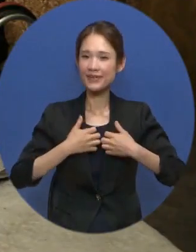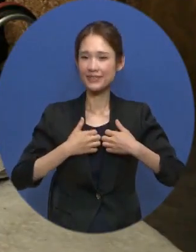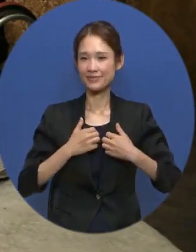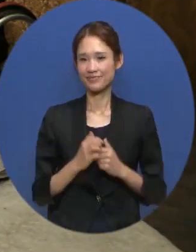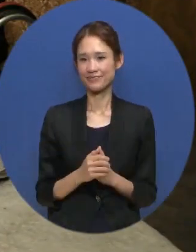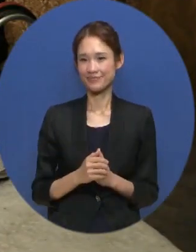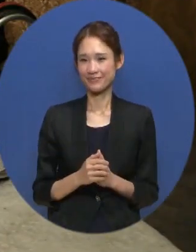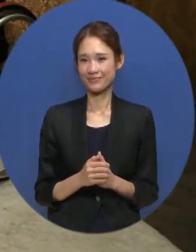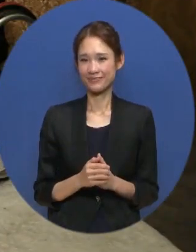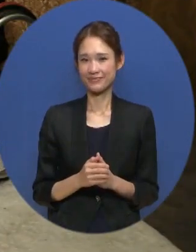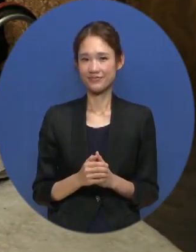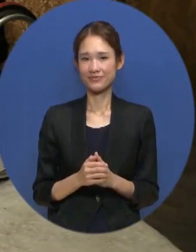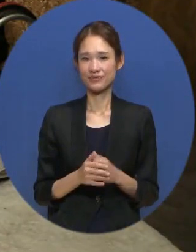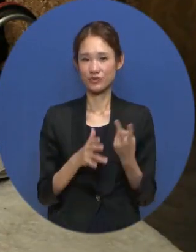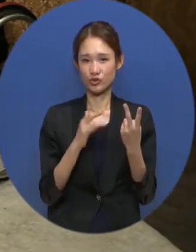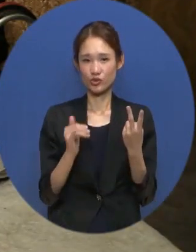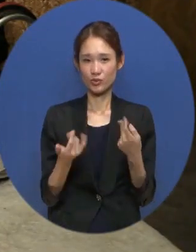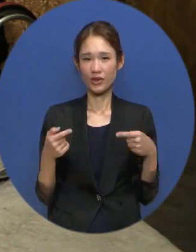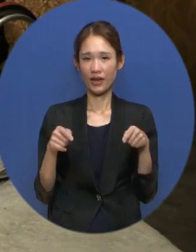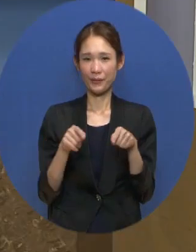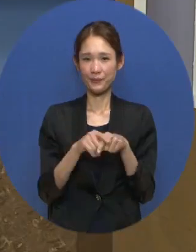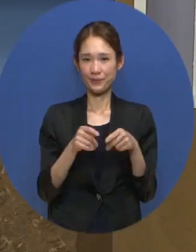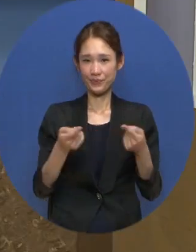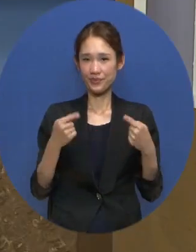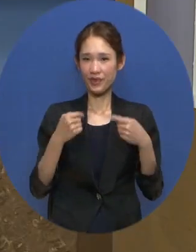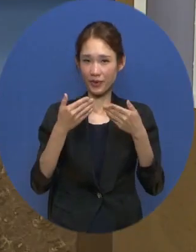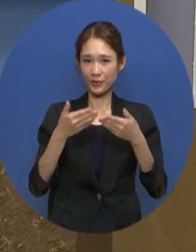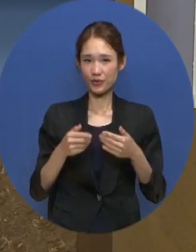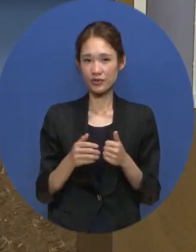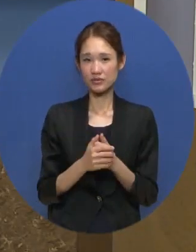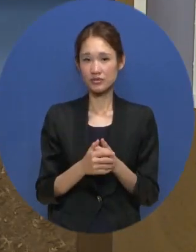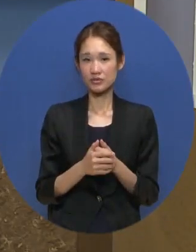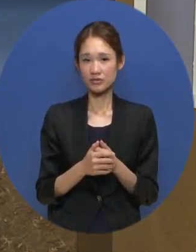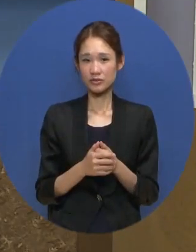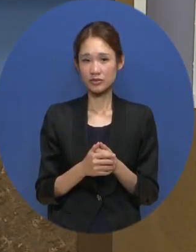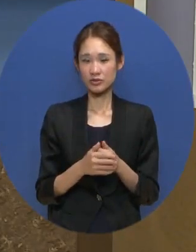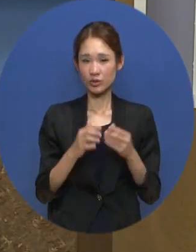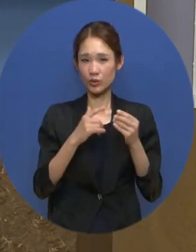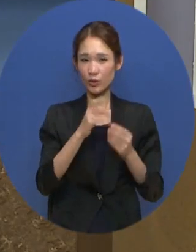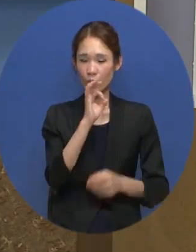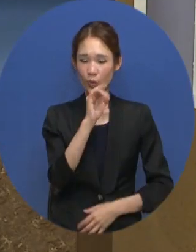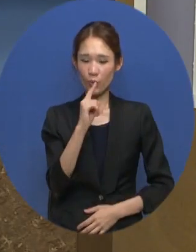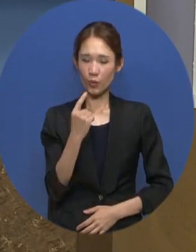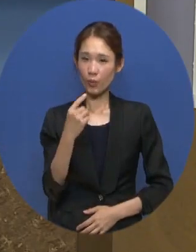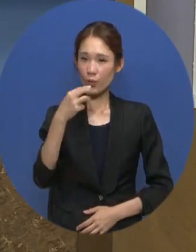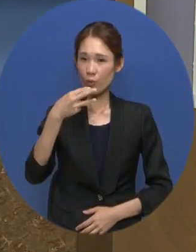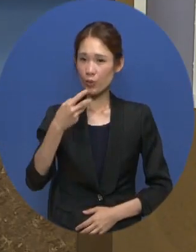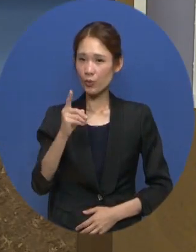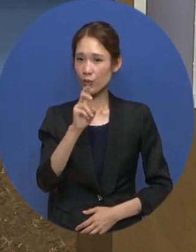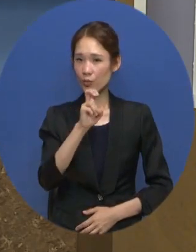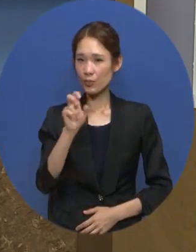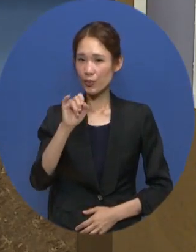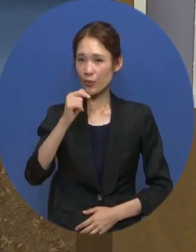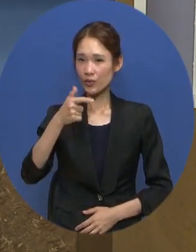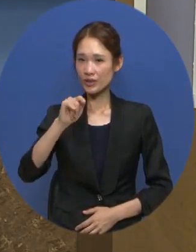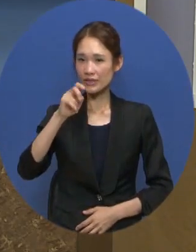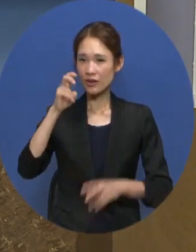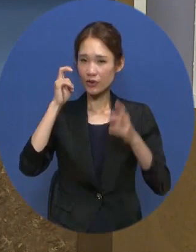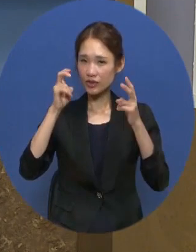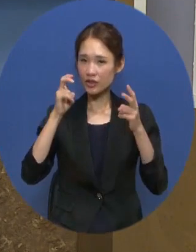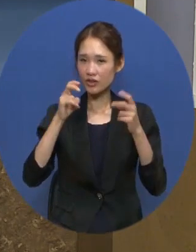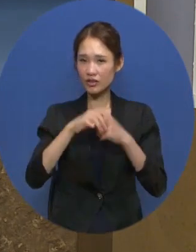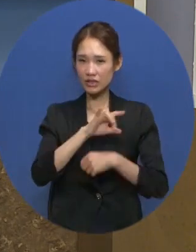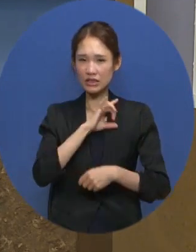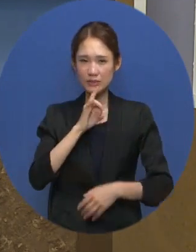반갑습니다. 이렇게 또 두 분이 자리를 해주셨는데요. 먼저 어떤 기업인지, 오토모니터가 어떤 기업인지 이름만